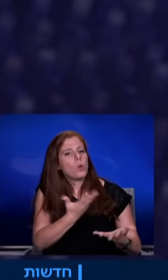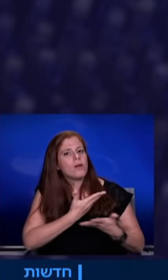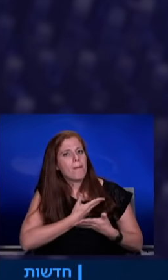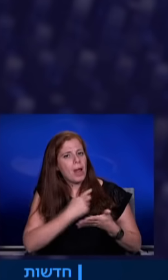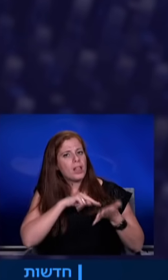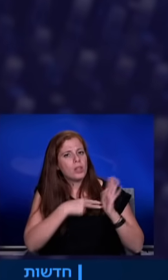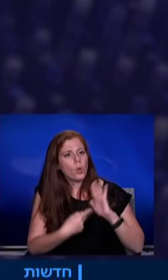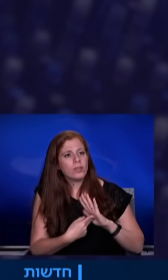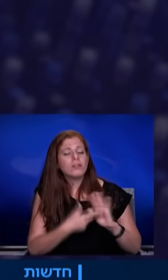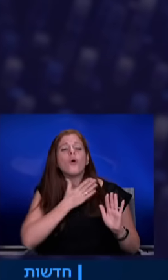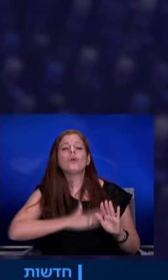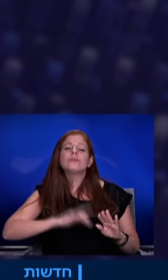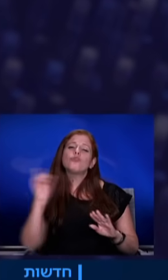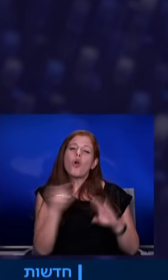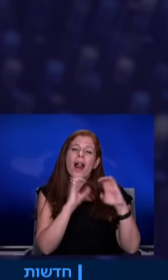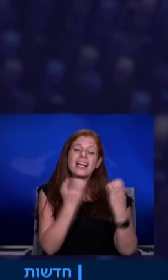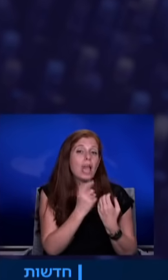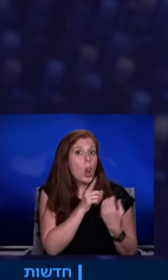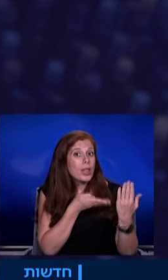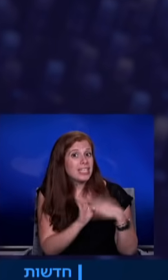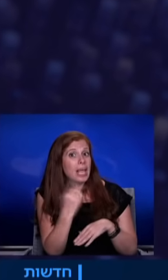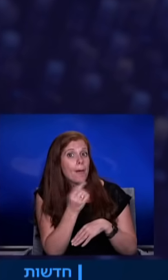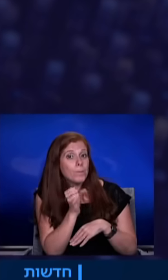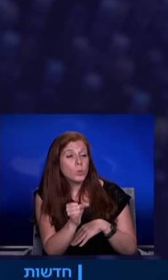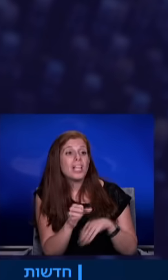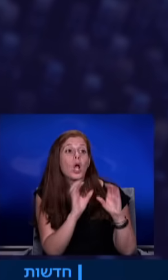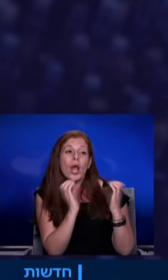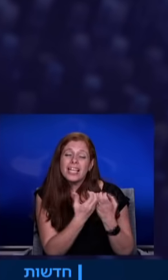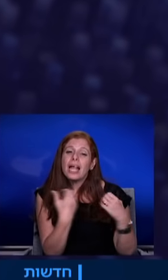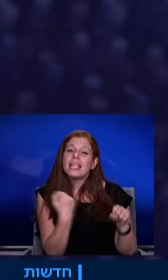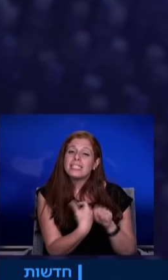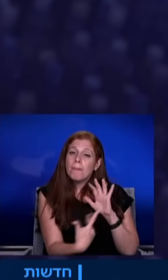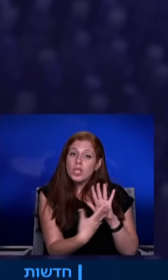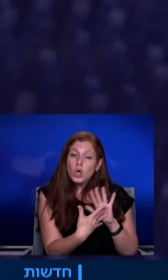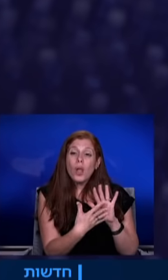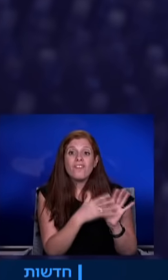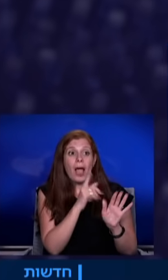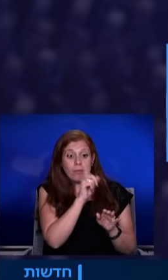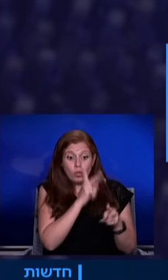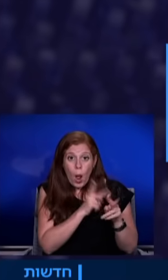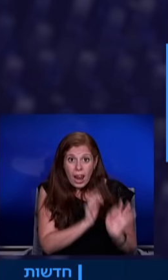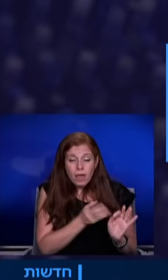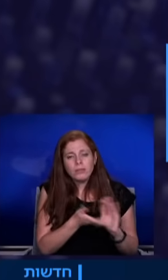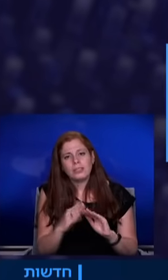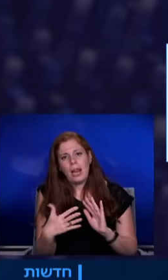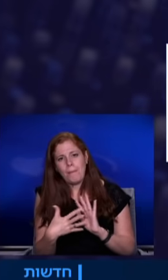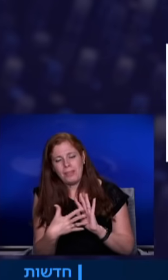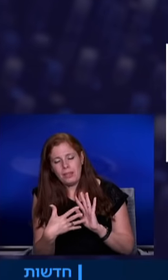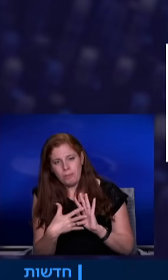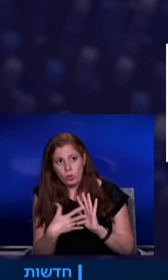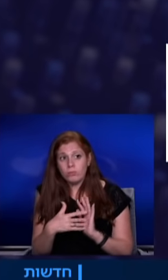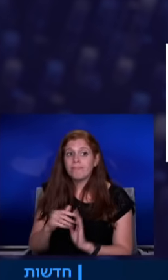רצון אז שהכיתה כולה לא תצא לבידוד, אלא כל הכיתה תעשה בדיקות ורק המאומת יצא לבידוד. שר הבריאות הורוביץ